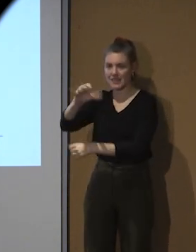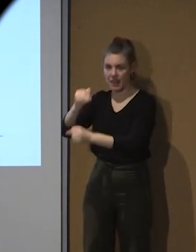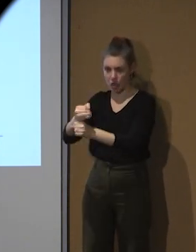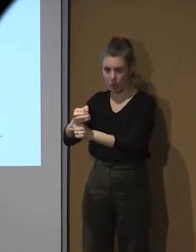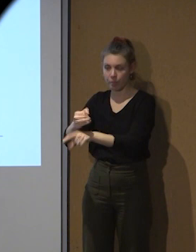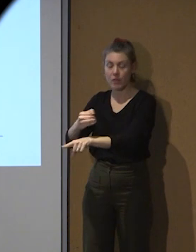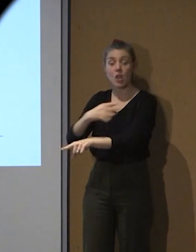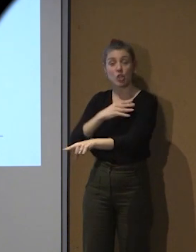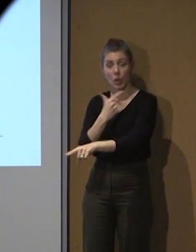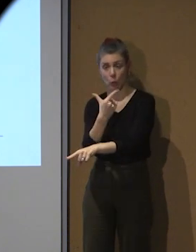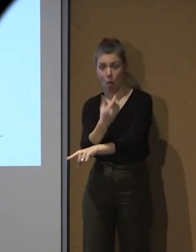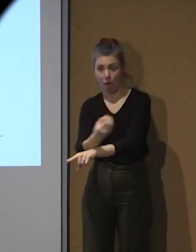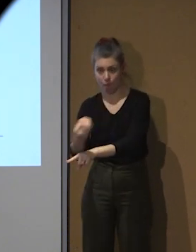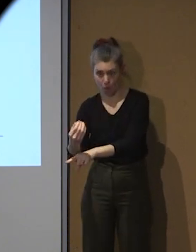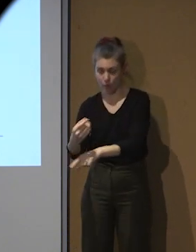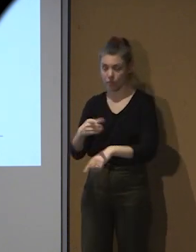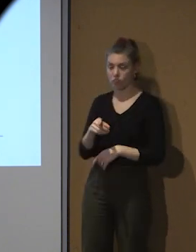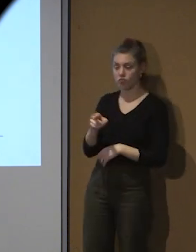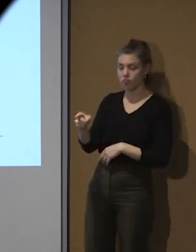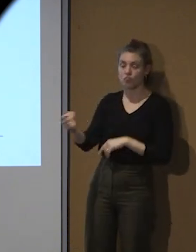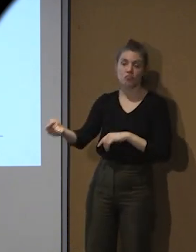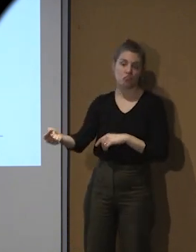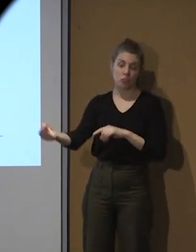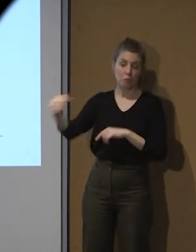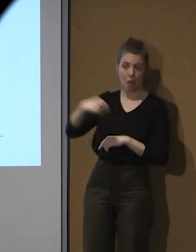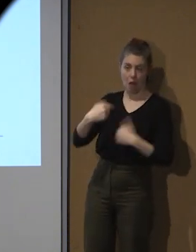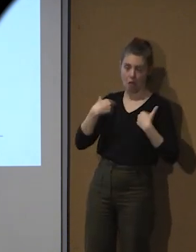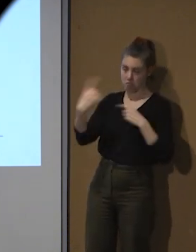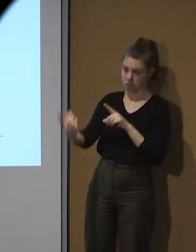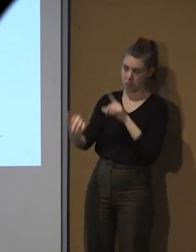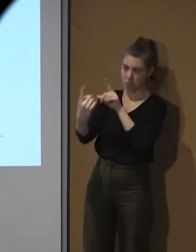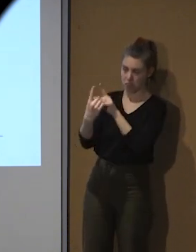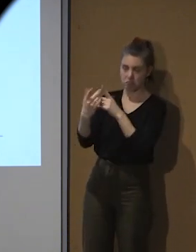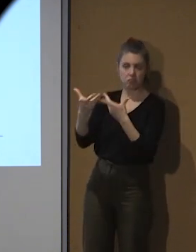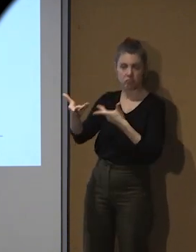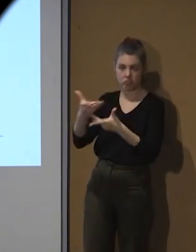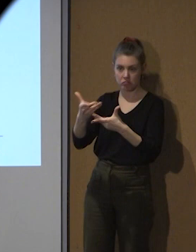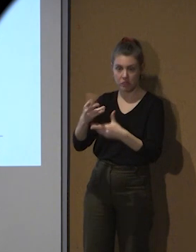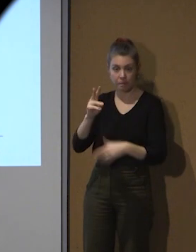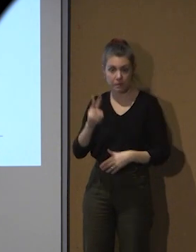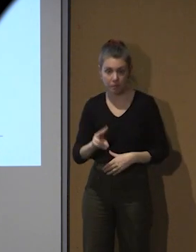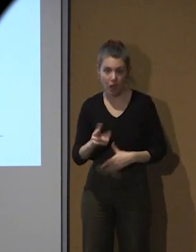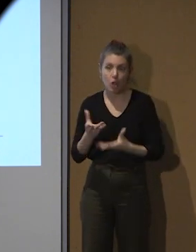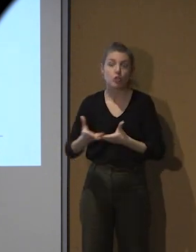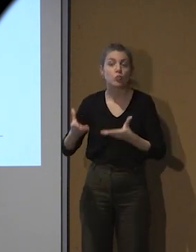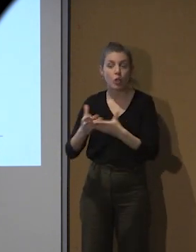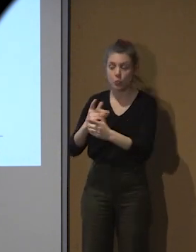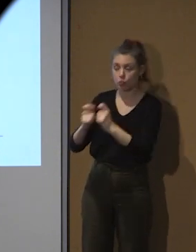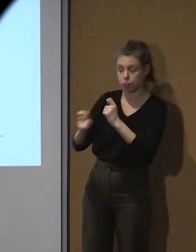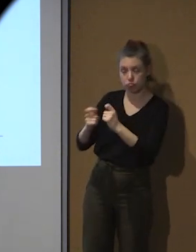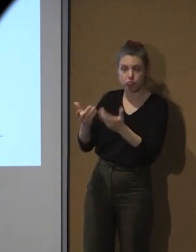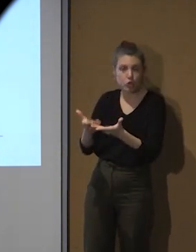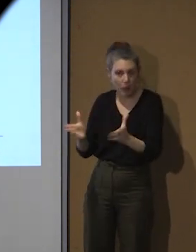vient en consultation pour un sujet X ou Y. C'était pas bien compliqué, la consultation. Du coup, j'en profite pour